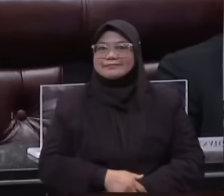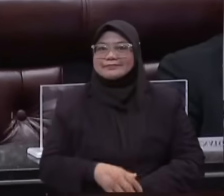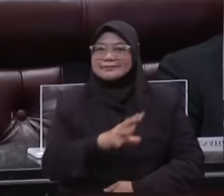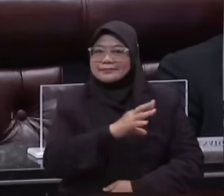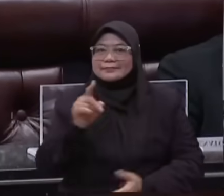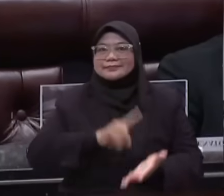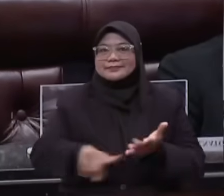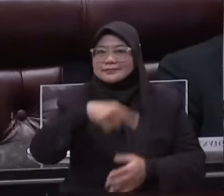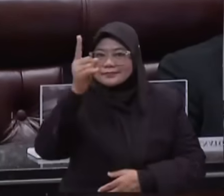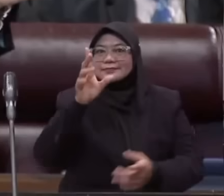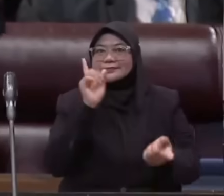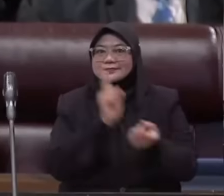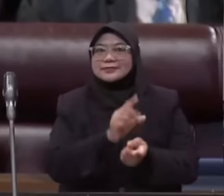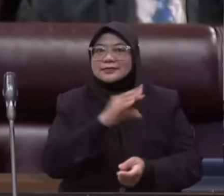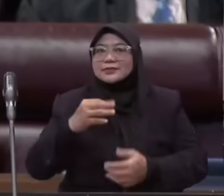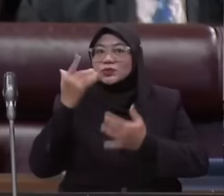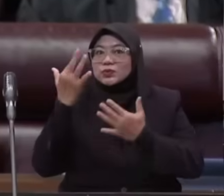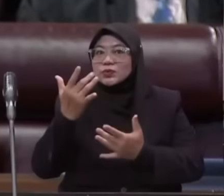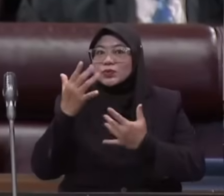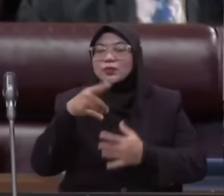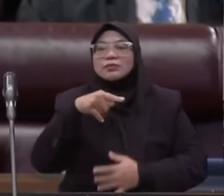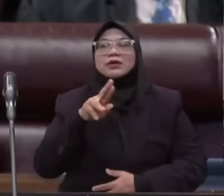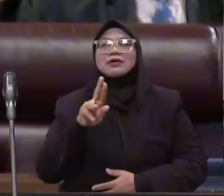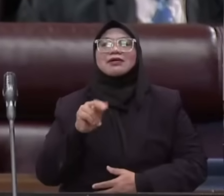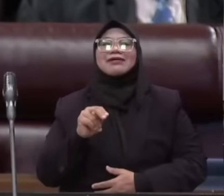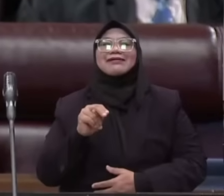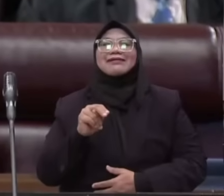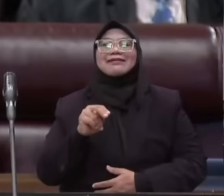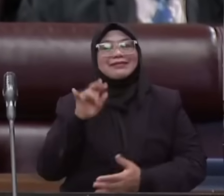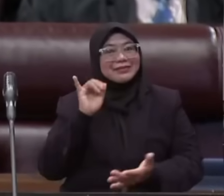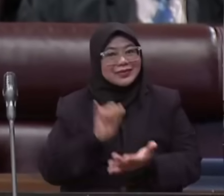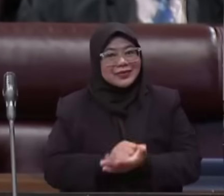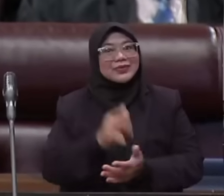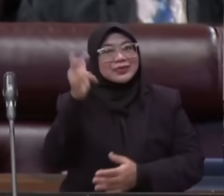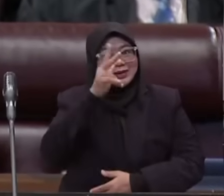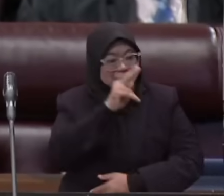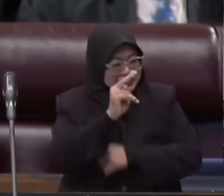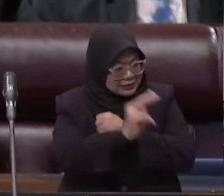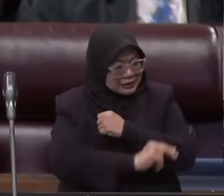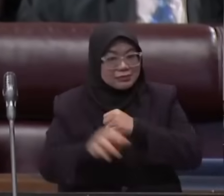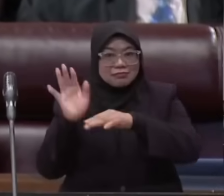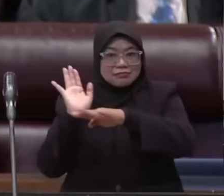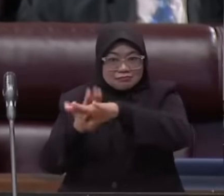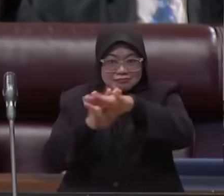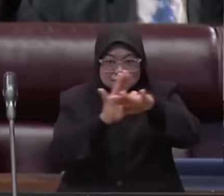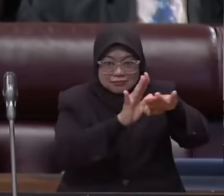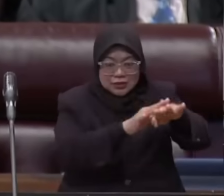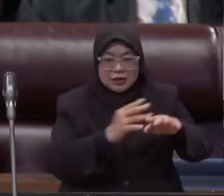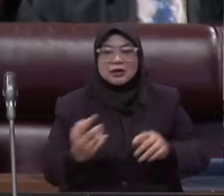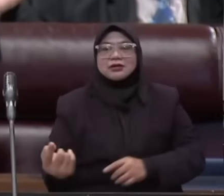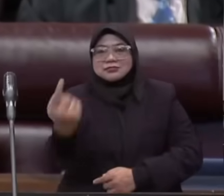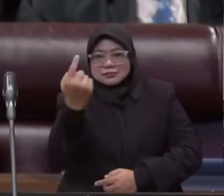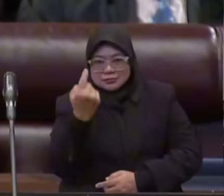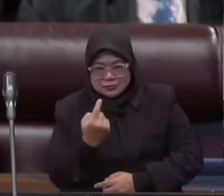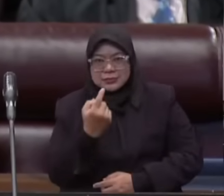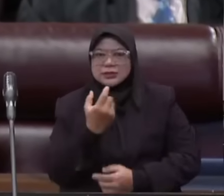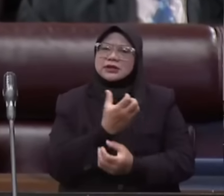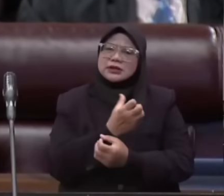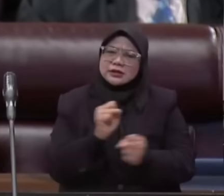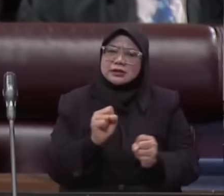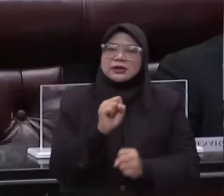Minggu depan saya jumpa selesai prn tempo hari baru ada kerajaan negeri kita Panggil dan saya akan bawa ke jemaah menteri eh Sopi